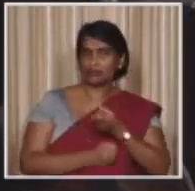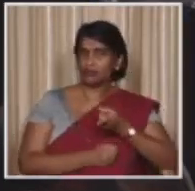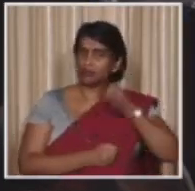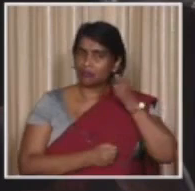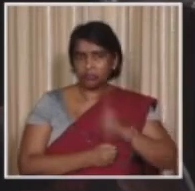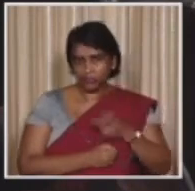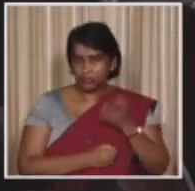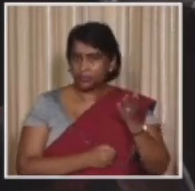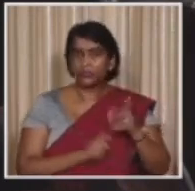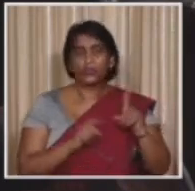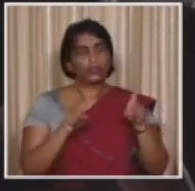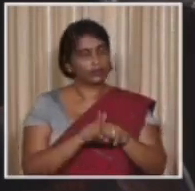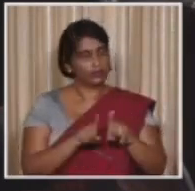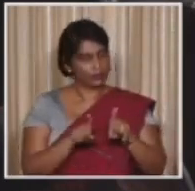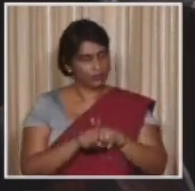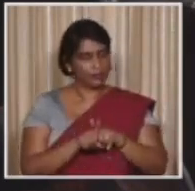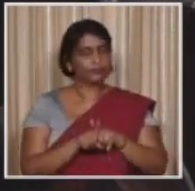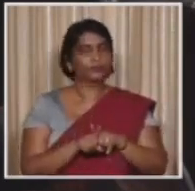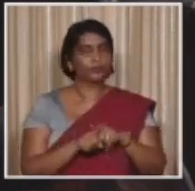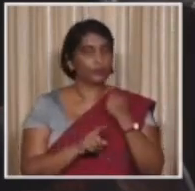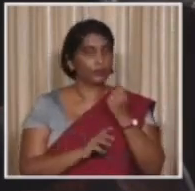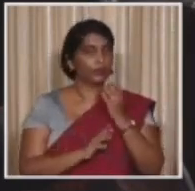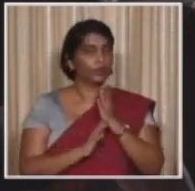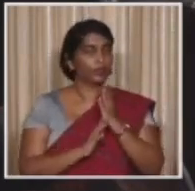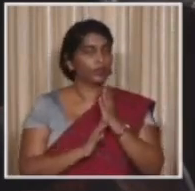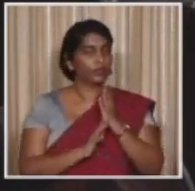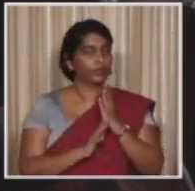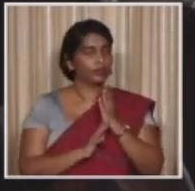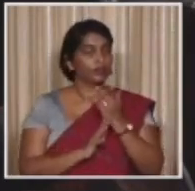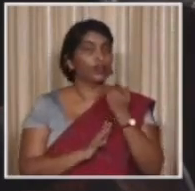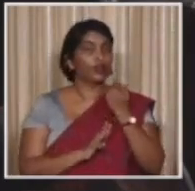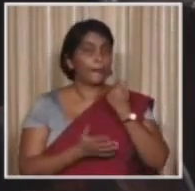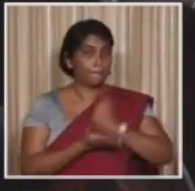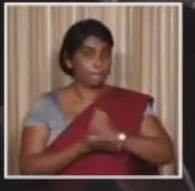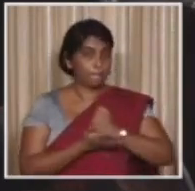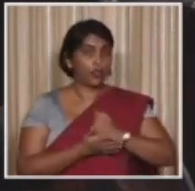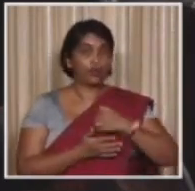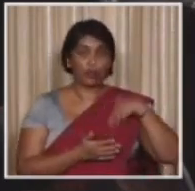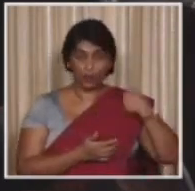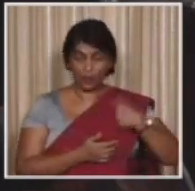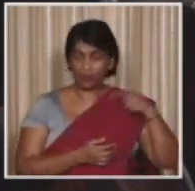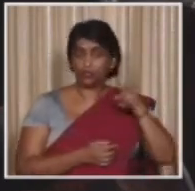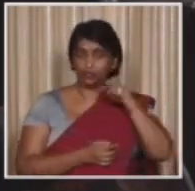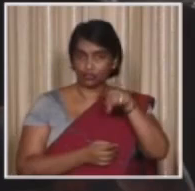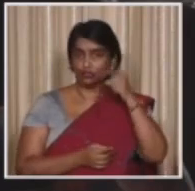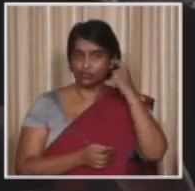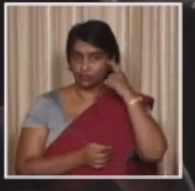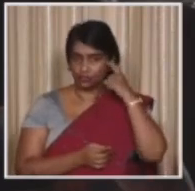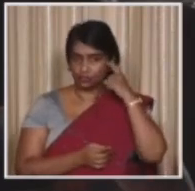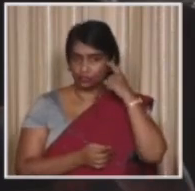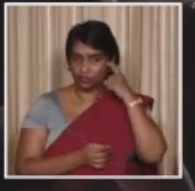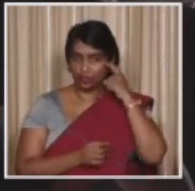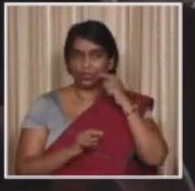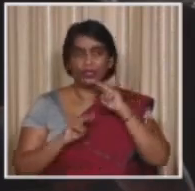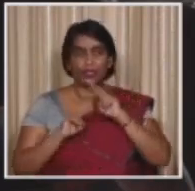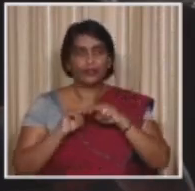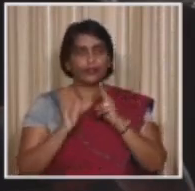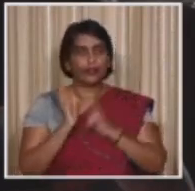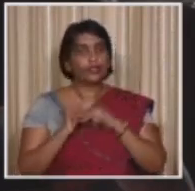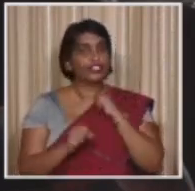වෙයිද? ඒ වගේම තමයි මුදල් අමාත්‍ය මහ බැංකුව අද ඔබ දන්නවා FNG